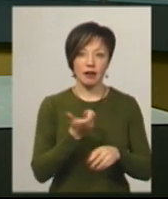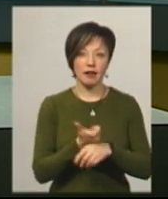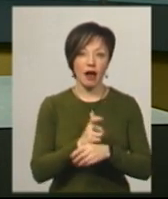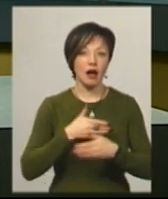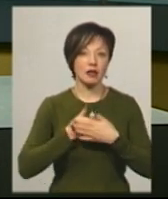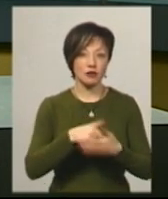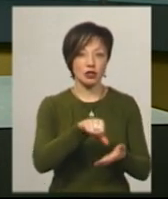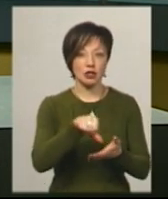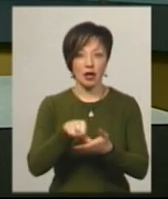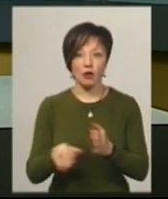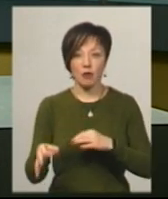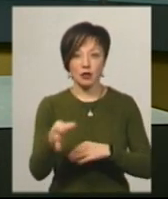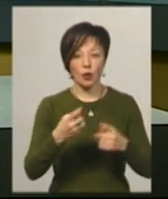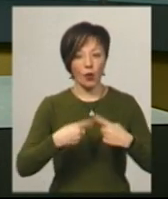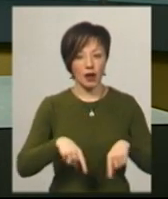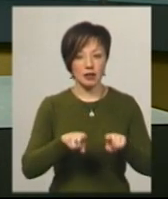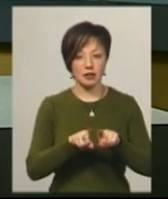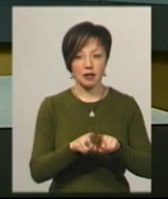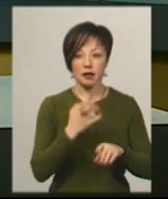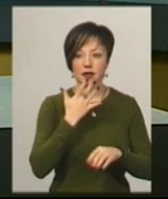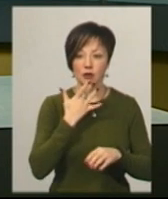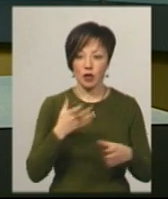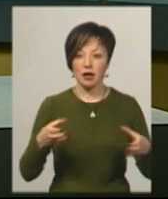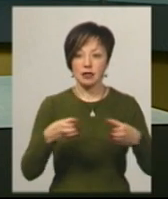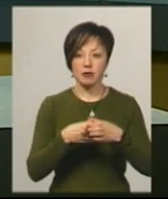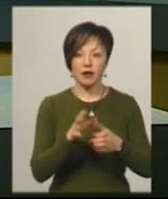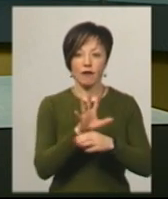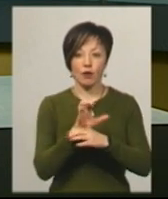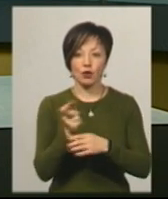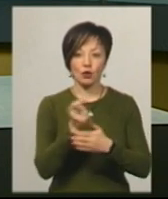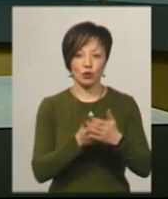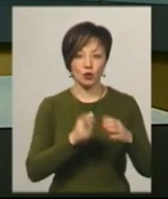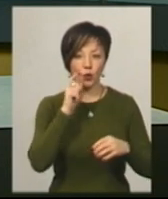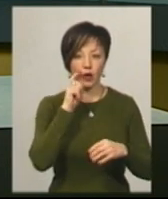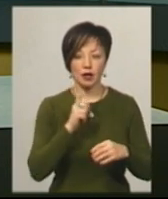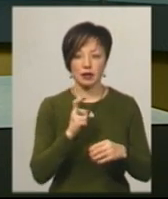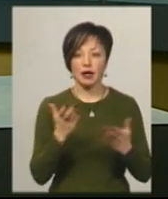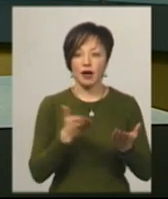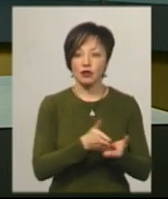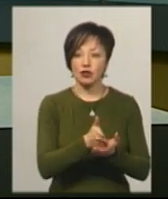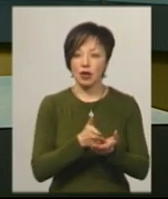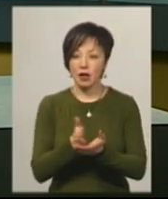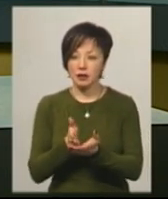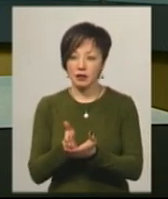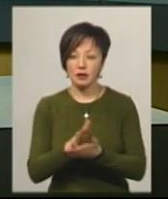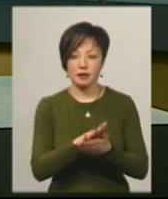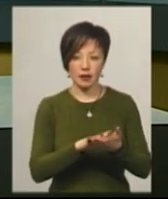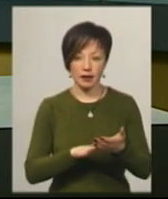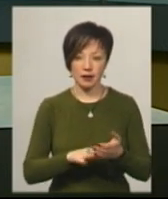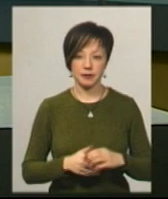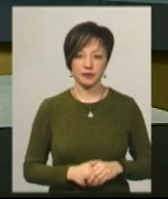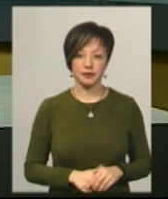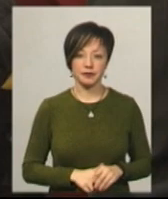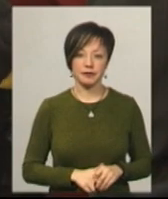найактивніших членів Хмельницької обласної організації Національної спілки фотохудожників України. Які жанри відобразили митці – далі в нашому